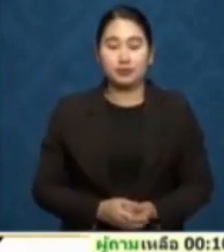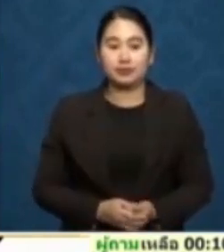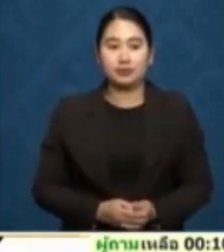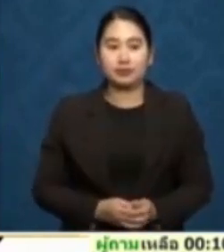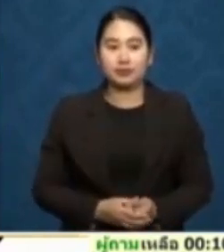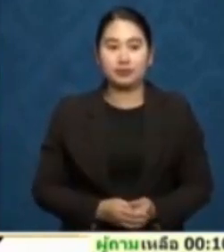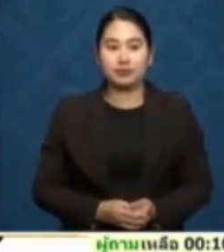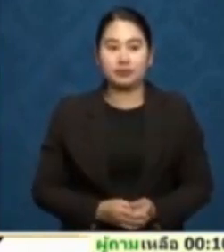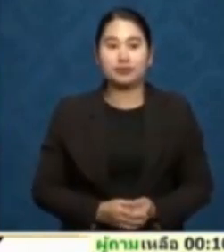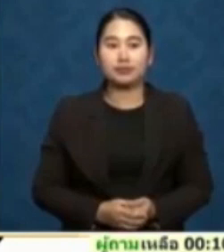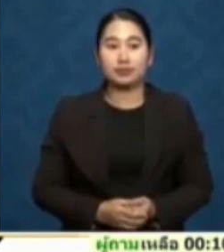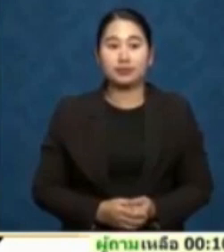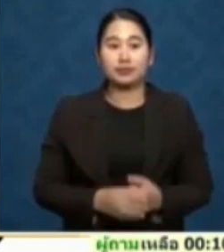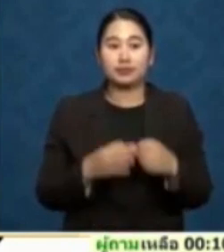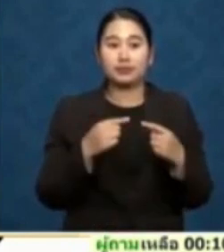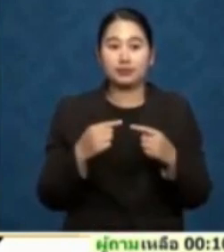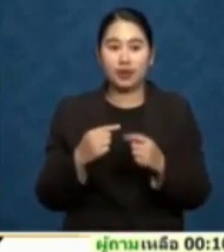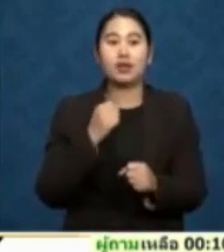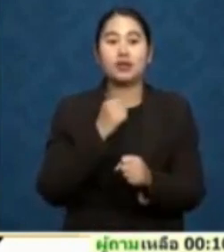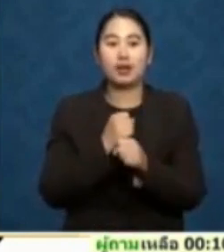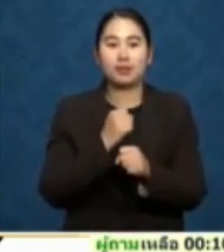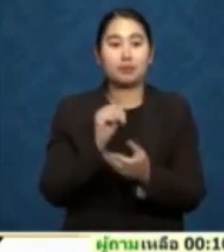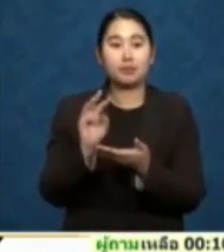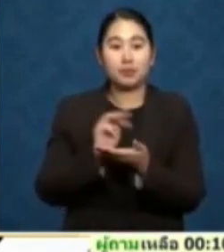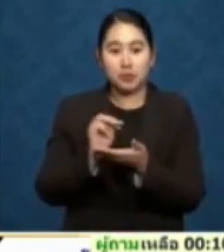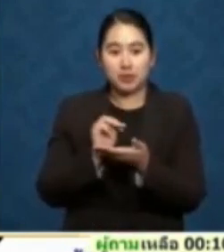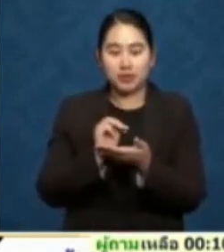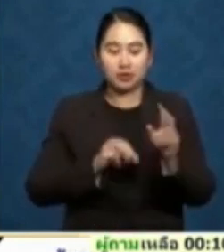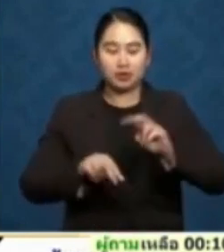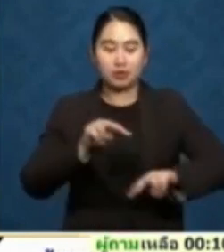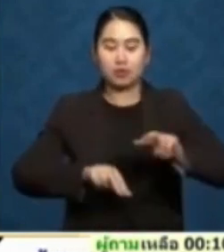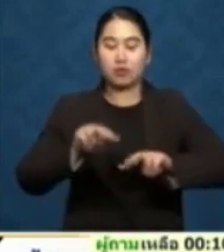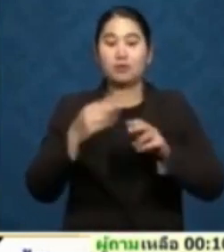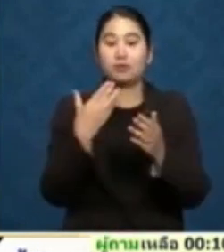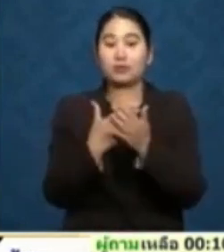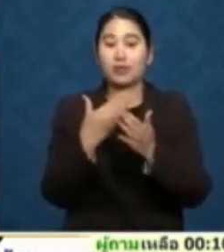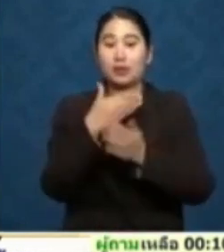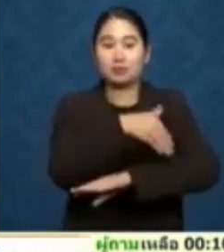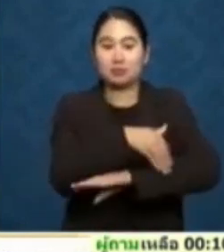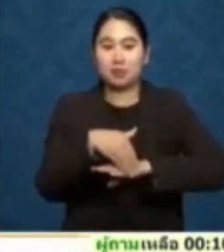ยในเรื่องของการดำเนินการมูลนิธิและตรวจสอบบัญชีรับจ่าย